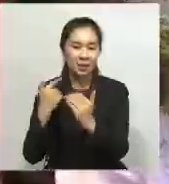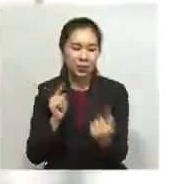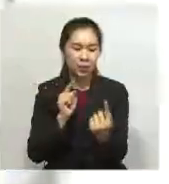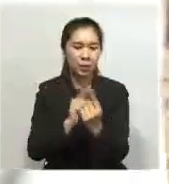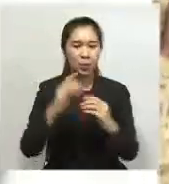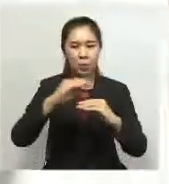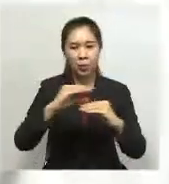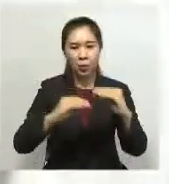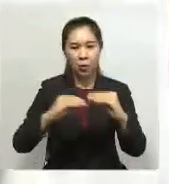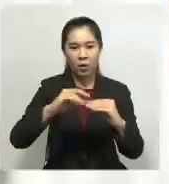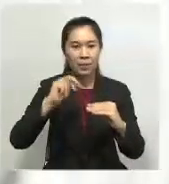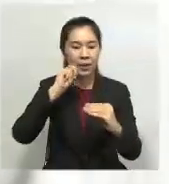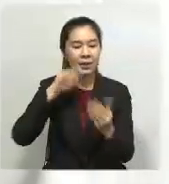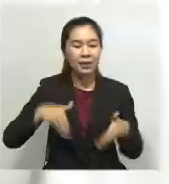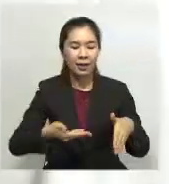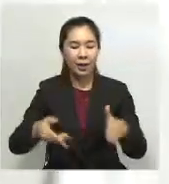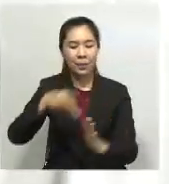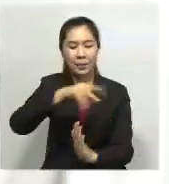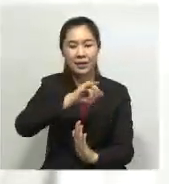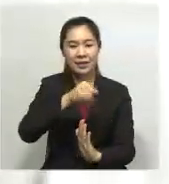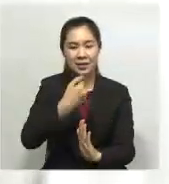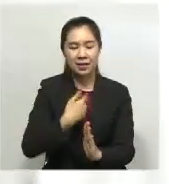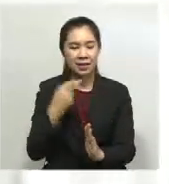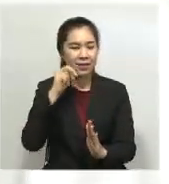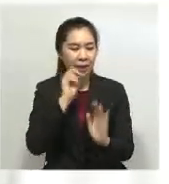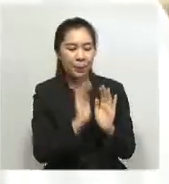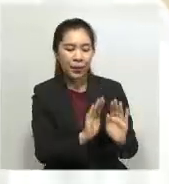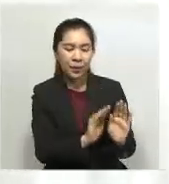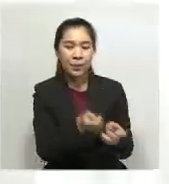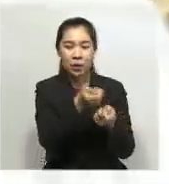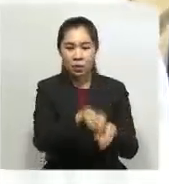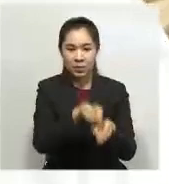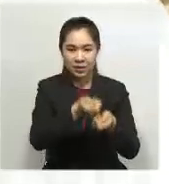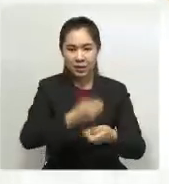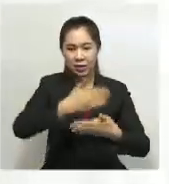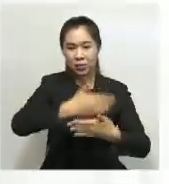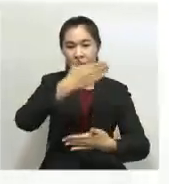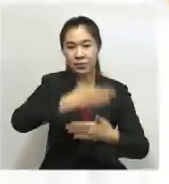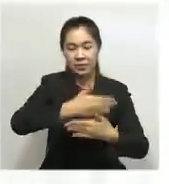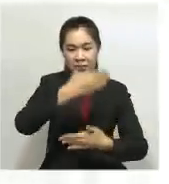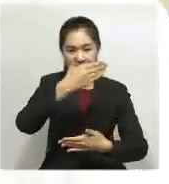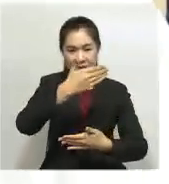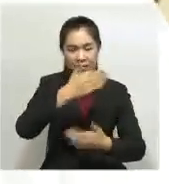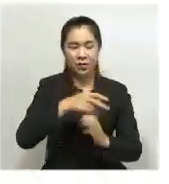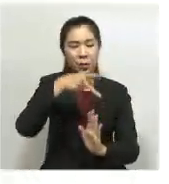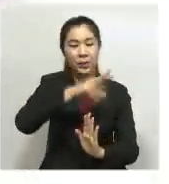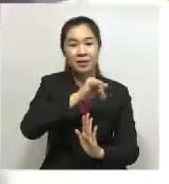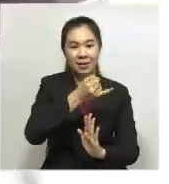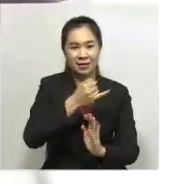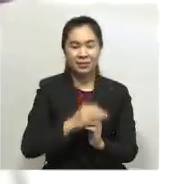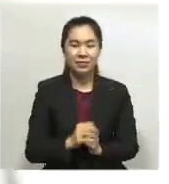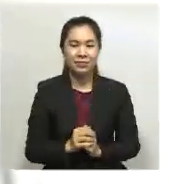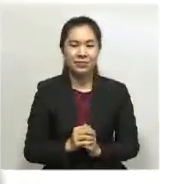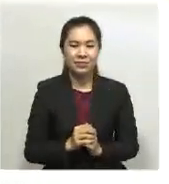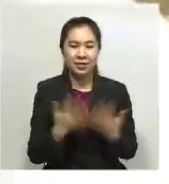ยี่ยมโครงการฟื้นฟูแม่น้ำพิจิตรเพื่อการระบายน้ำและกักเก็บน้ำเพื่อการเกษตรที่ประตูระบายน้ำดงเศรษฐีแม่น้ำพิจิตรและก็